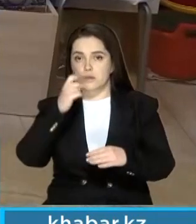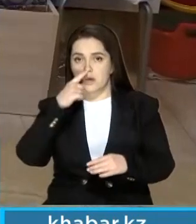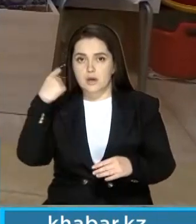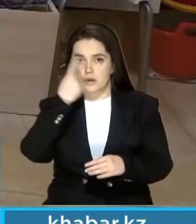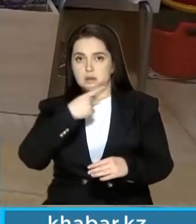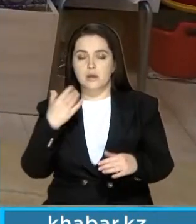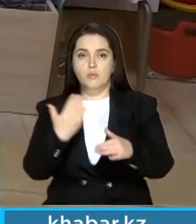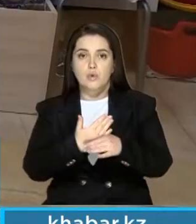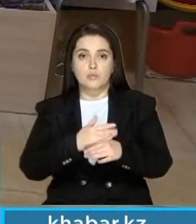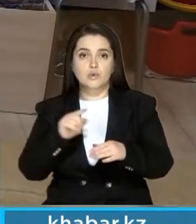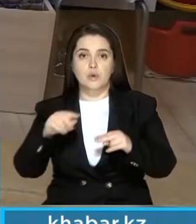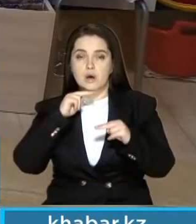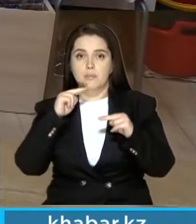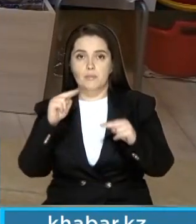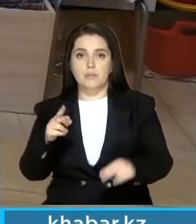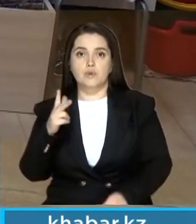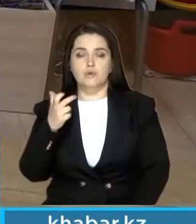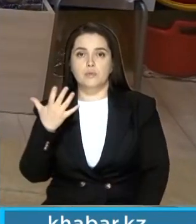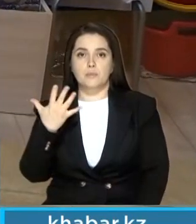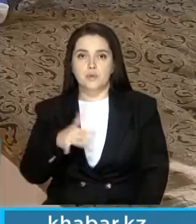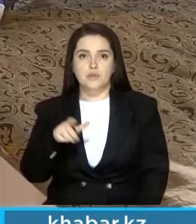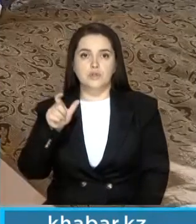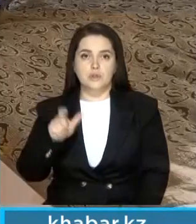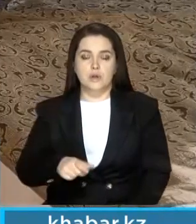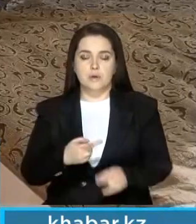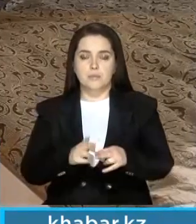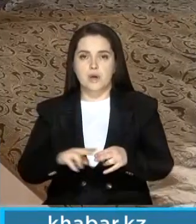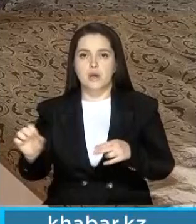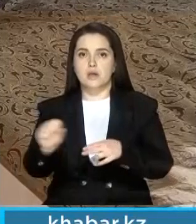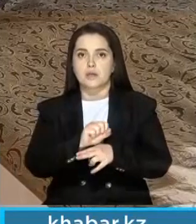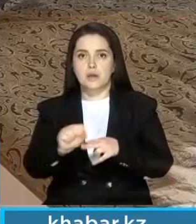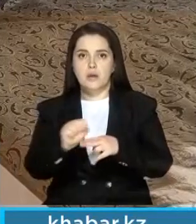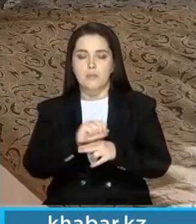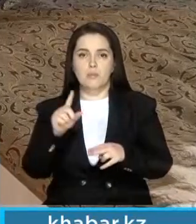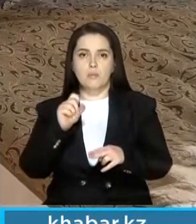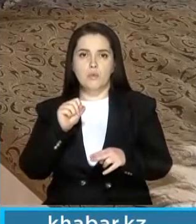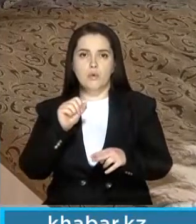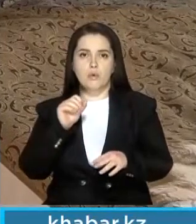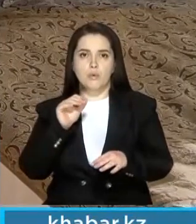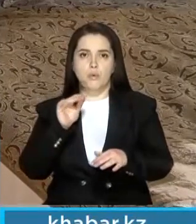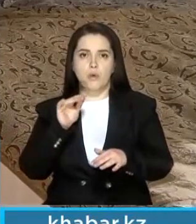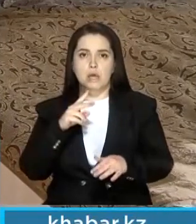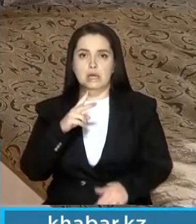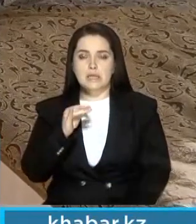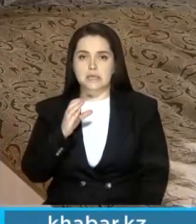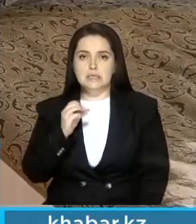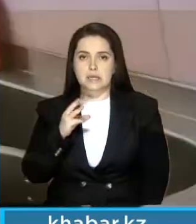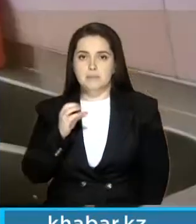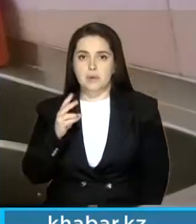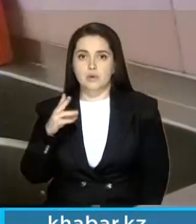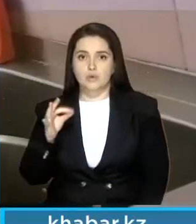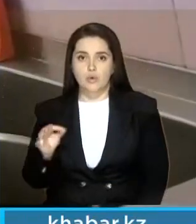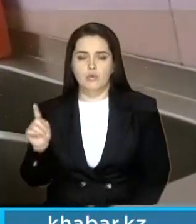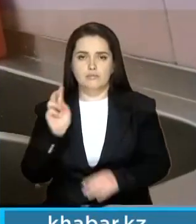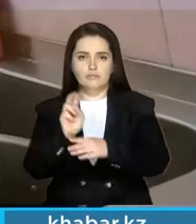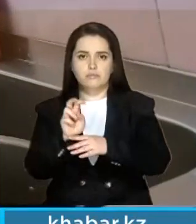сюда обратились порядка 350 человек. Рекордсменом по посещению стала Наталья Лисименко. 37-летняя